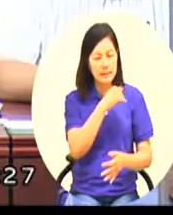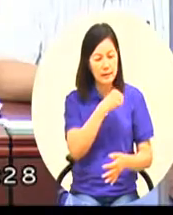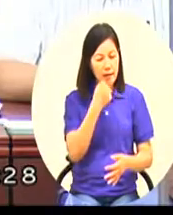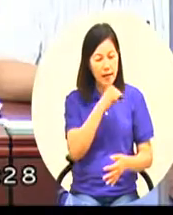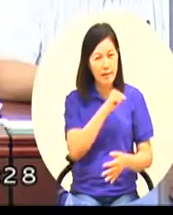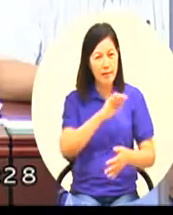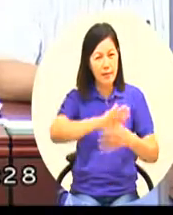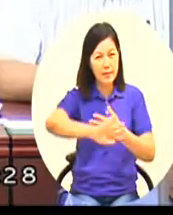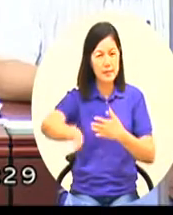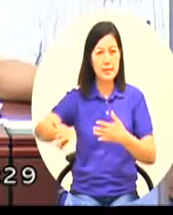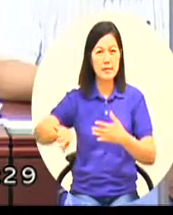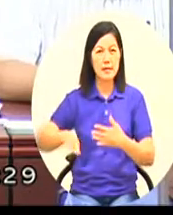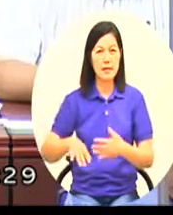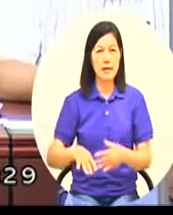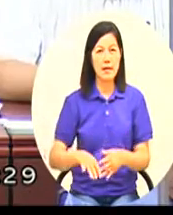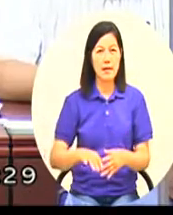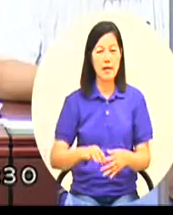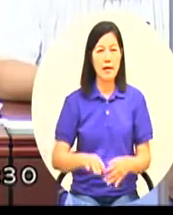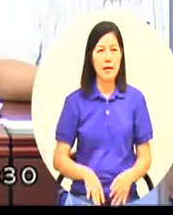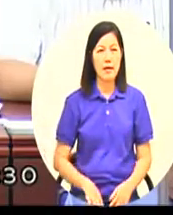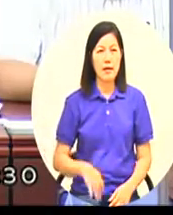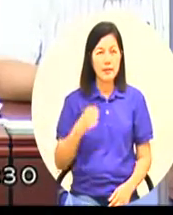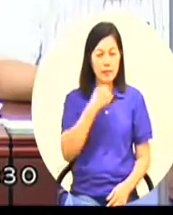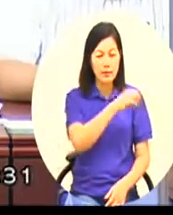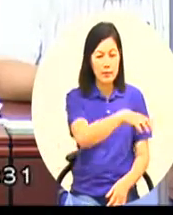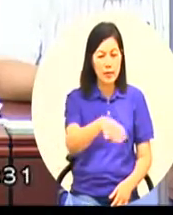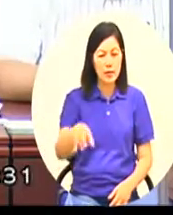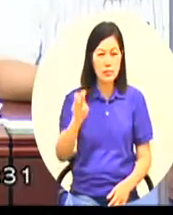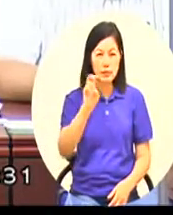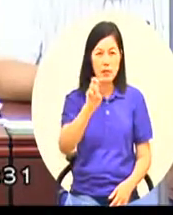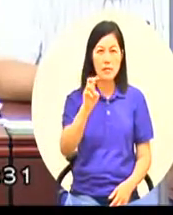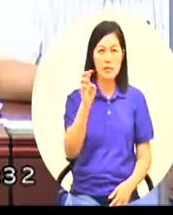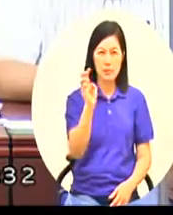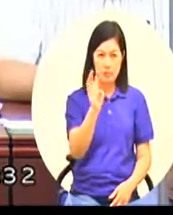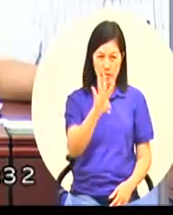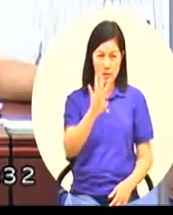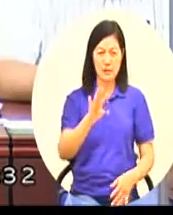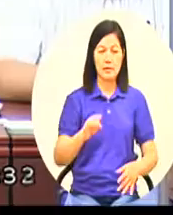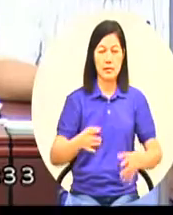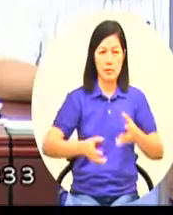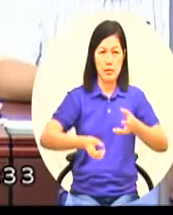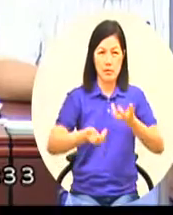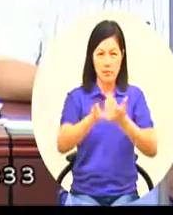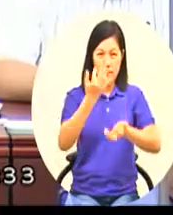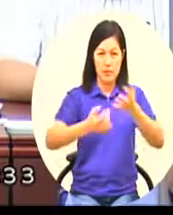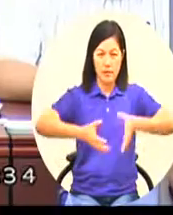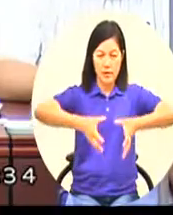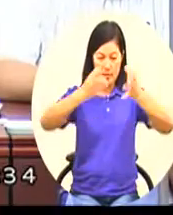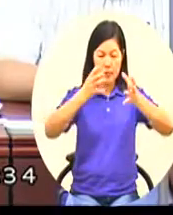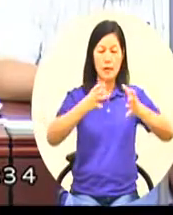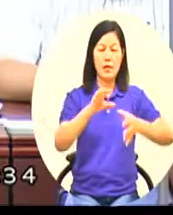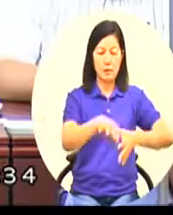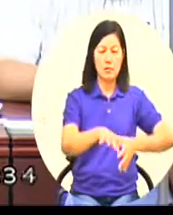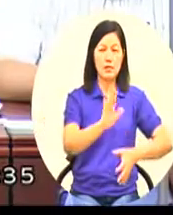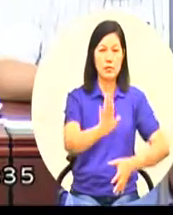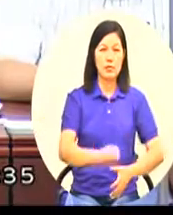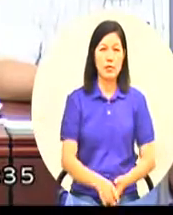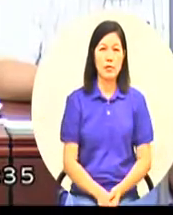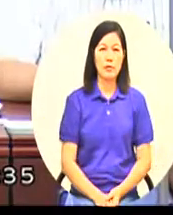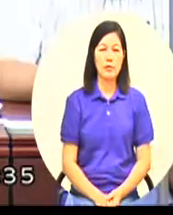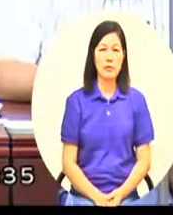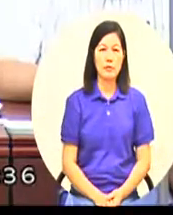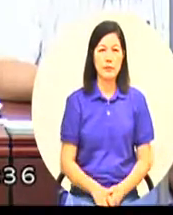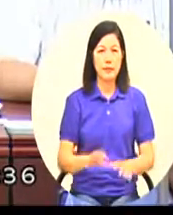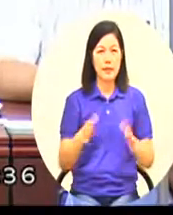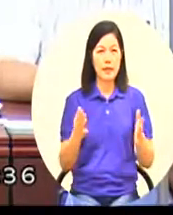的全部台湾现在24的焚化厂，整个他们整个所公告的这个价格来讲，坦白讲，大概